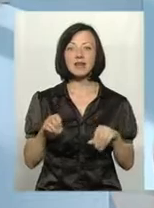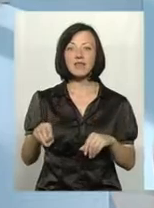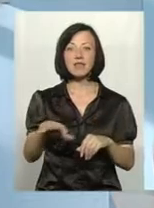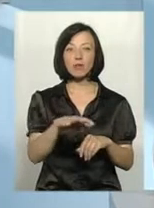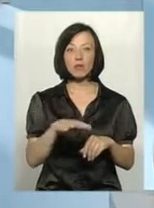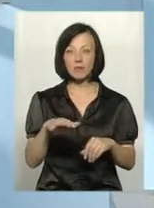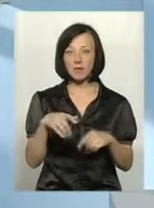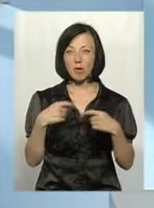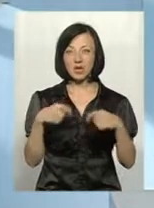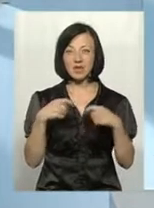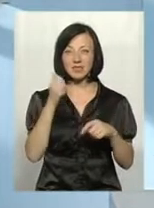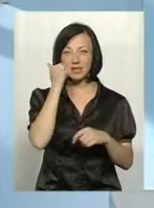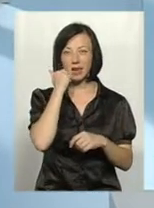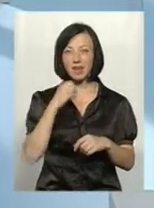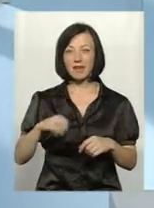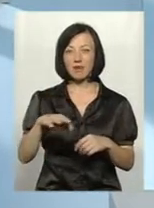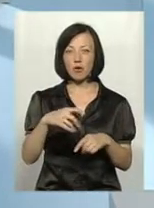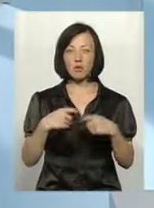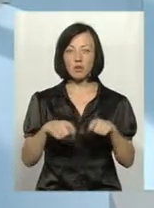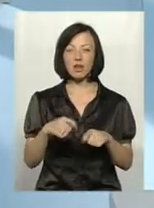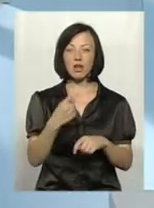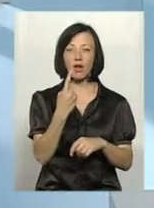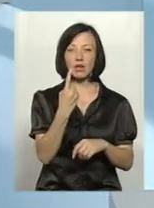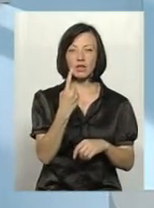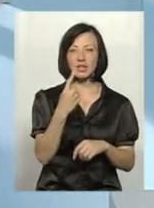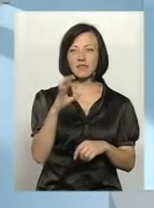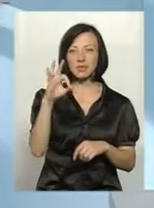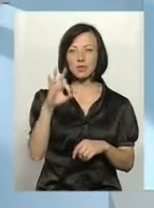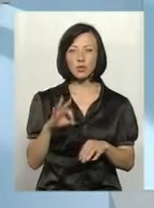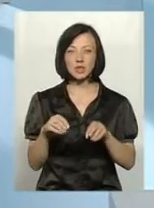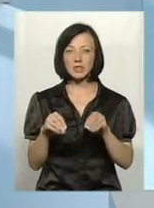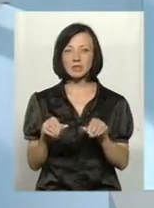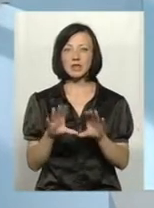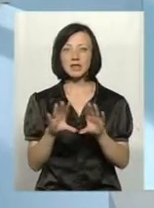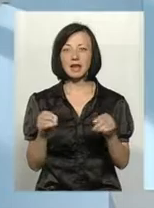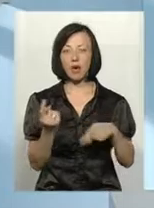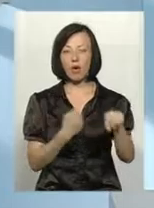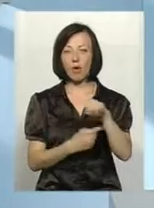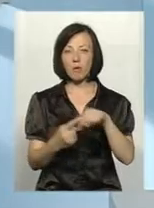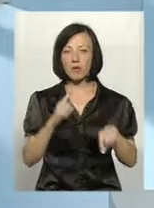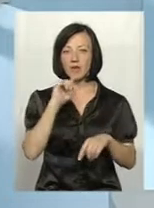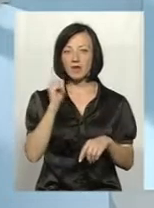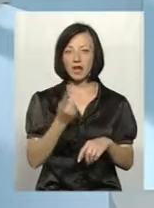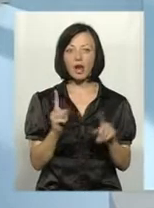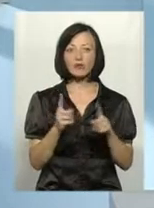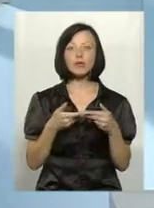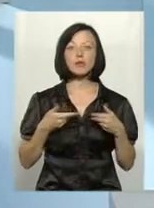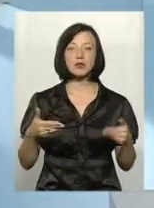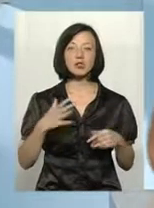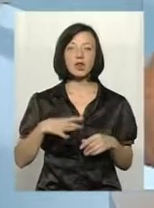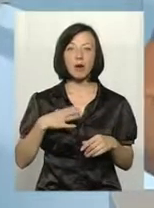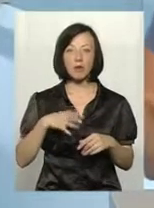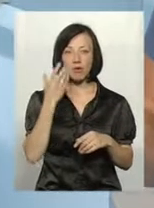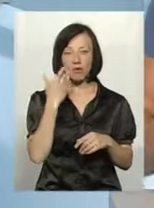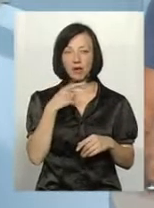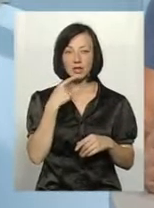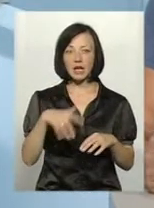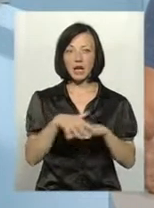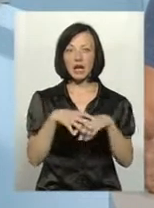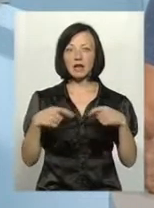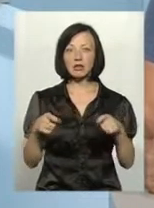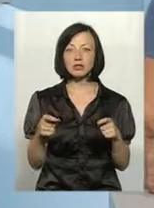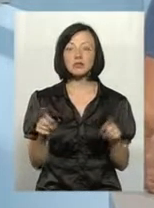Старенька Європа продає 0,5%, 1% землі всього-навсього, обіг землі в рік. А що ми чекаємо, коли ми кажемо ринок